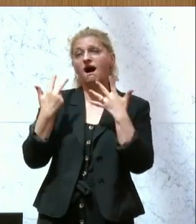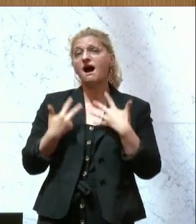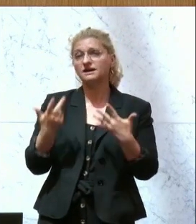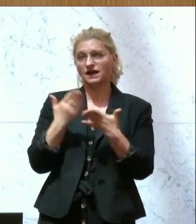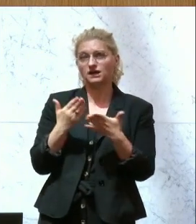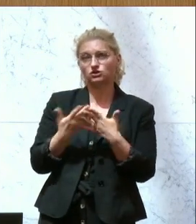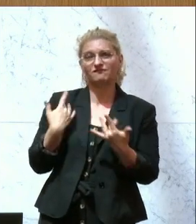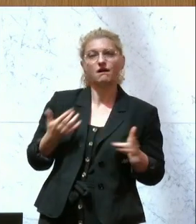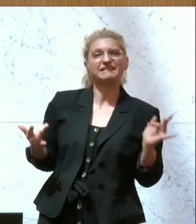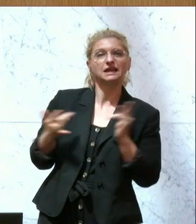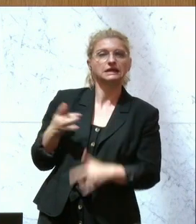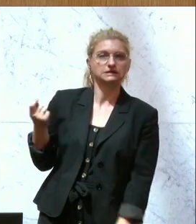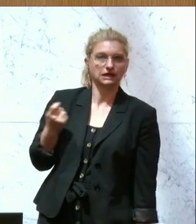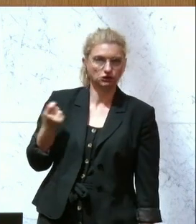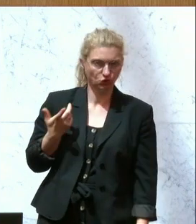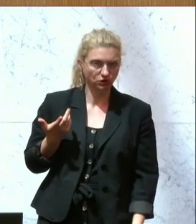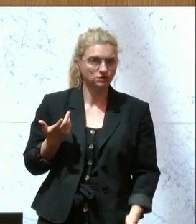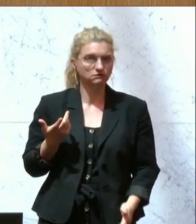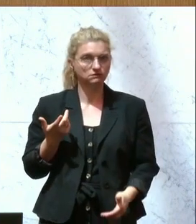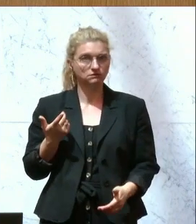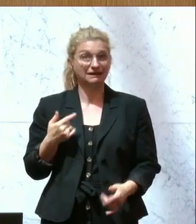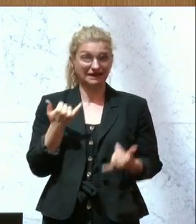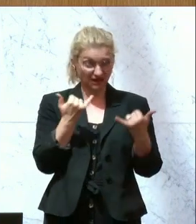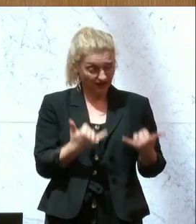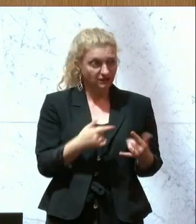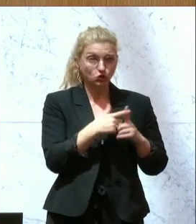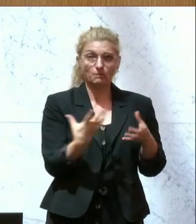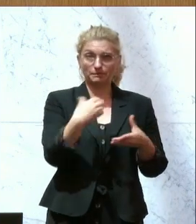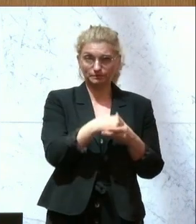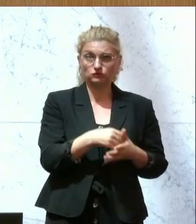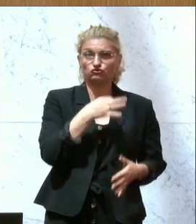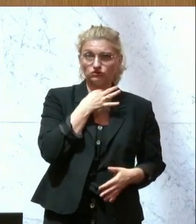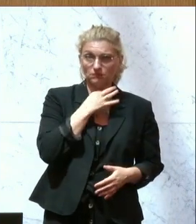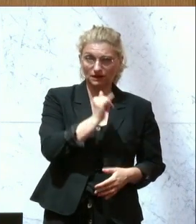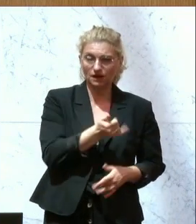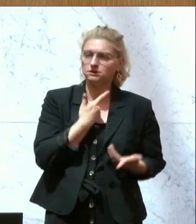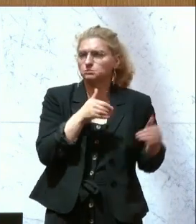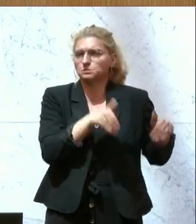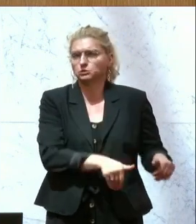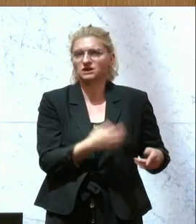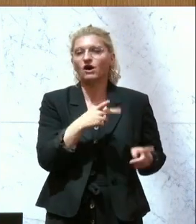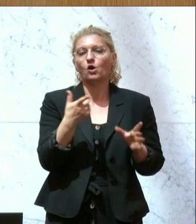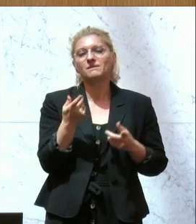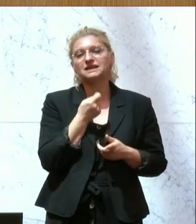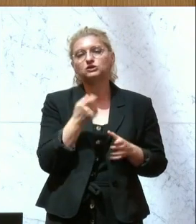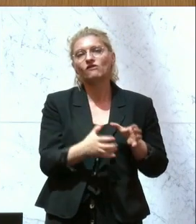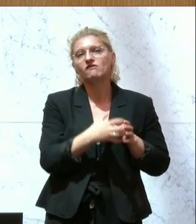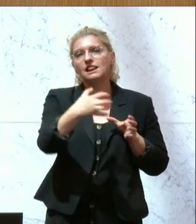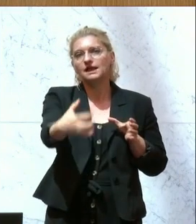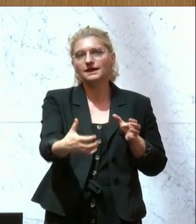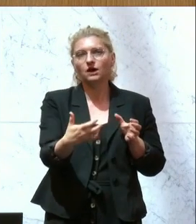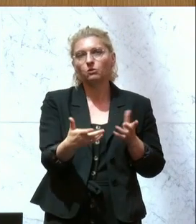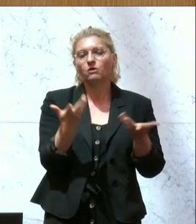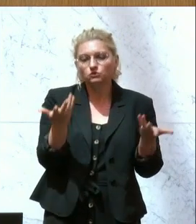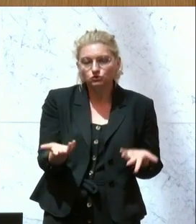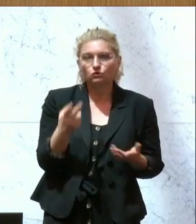gegen Sanktionen argumentiert hat. Dieses Mal stimmen Sie mit, das müssen Sie auch, weil die Verlängerung der Sanktionen so